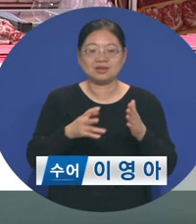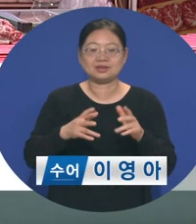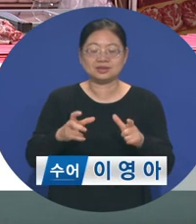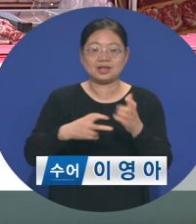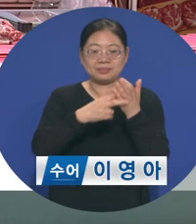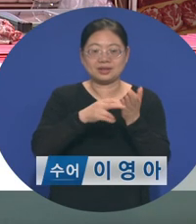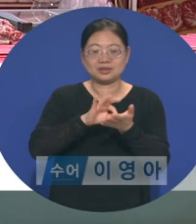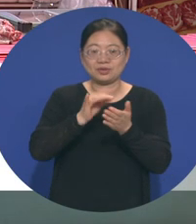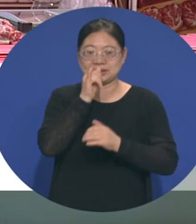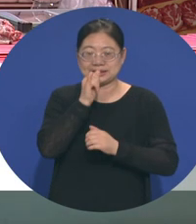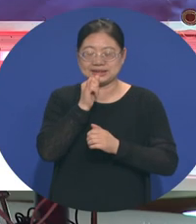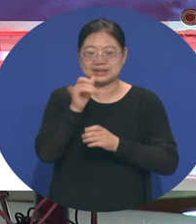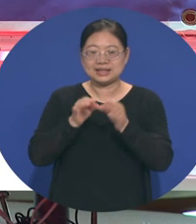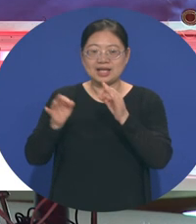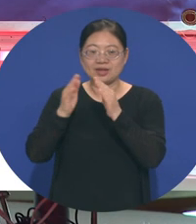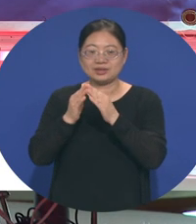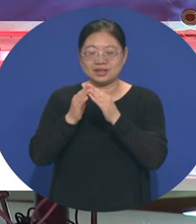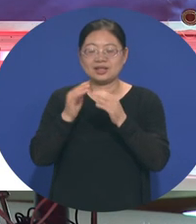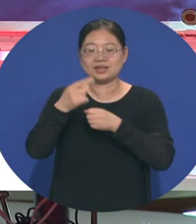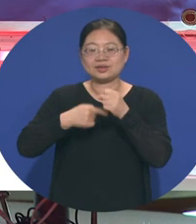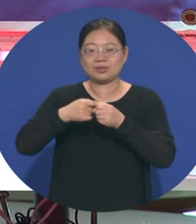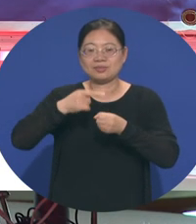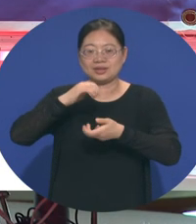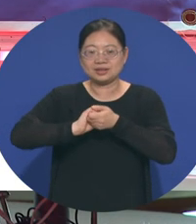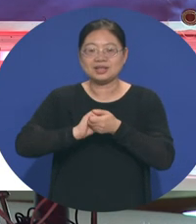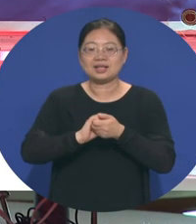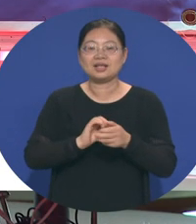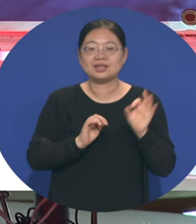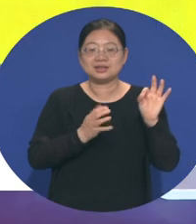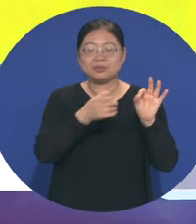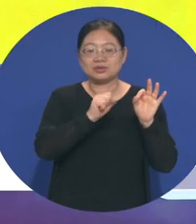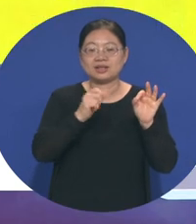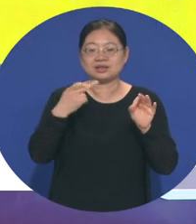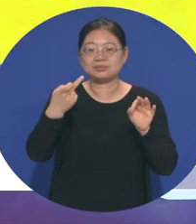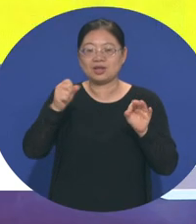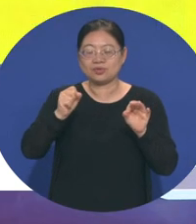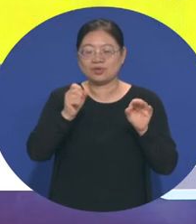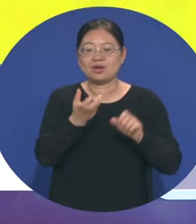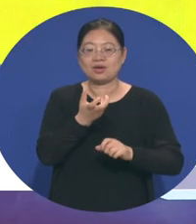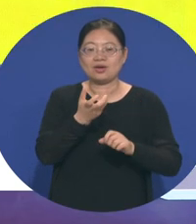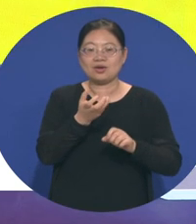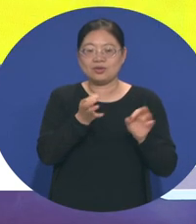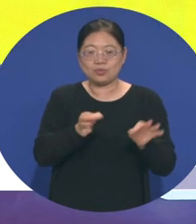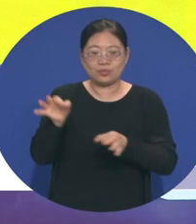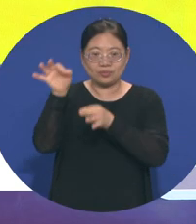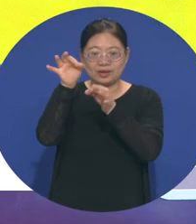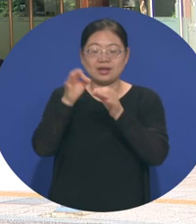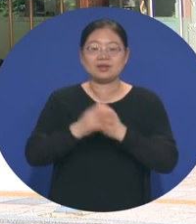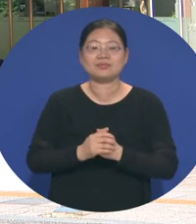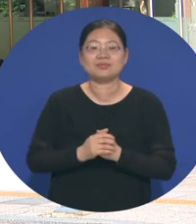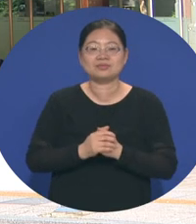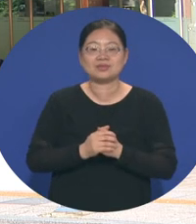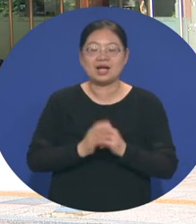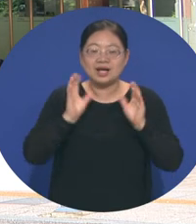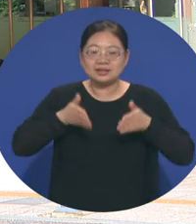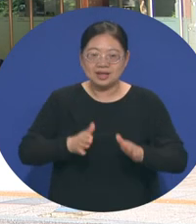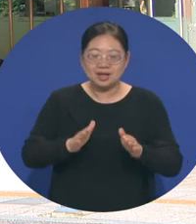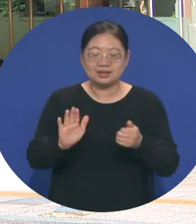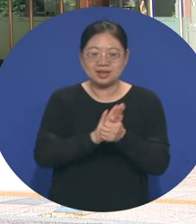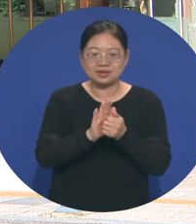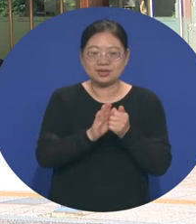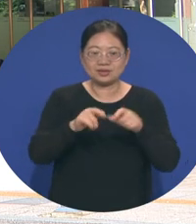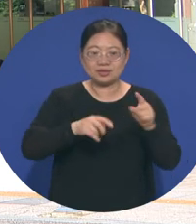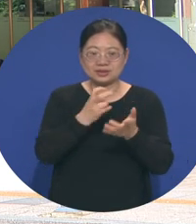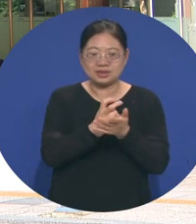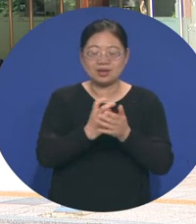경기도 지역 화폐를 사용할 수 있는 가맹점의 연매출 제한액이 10억 원에서 12억 원으로 상향 조정됐습니다. 또 출산 장려